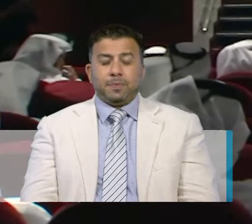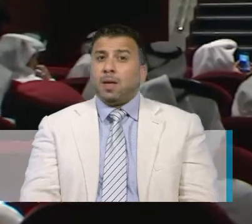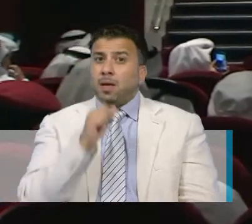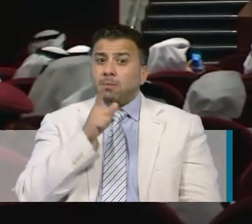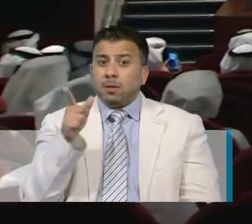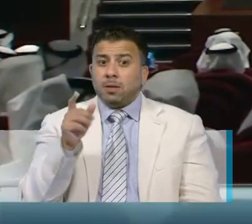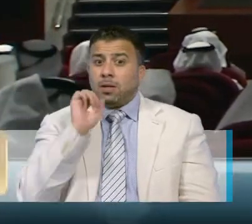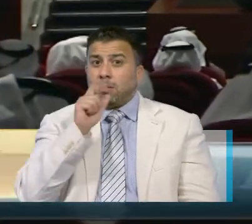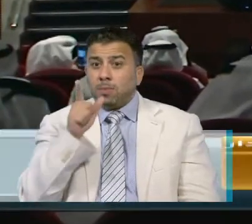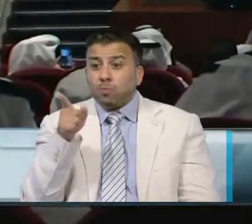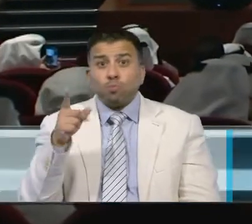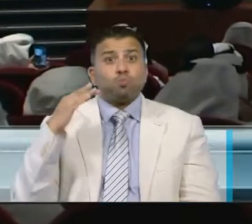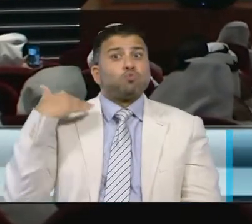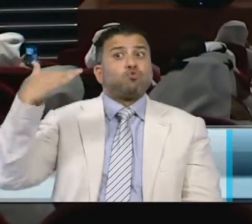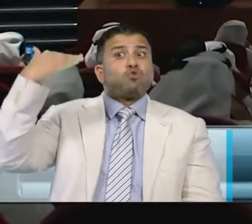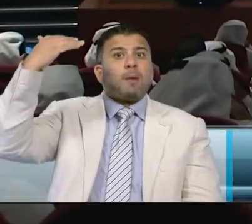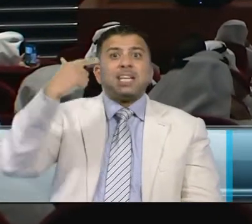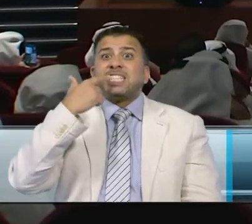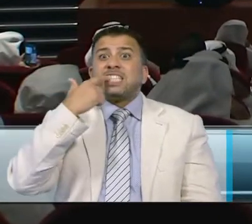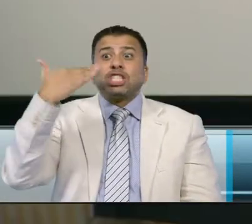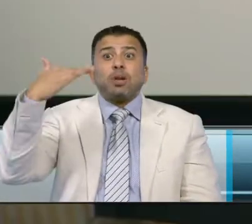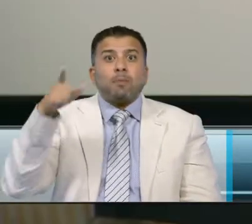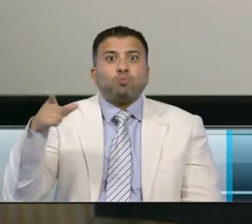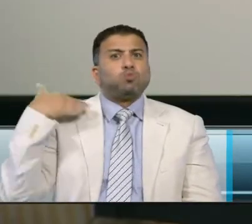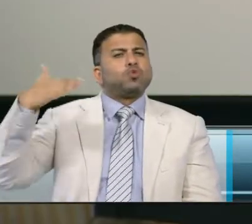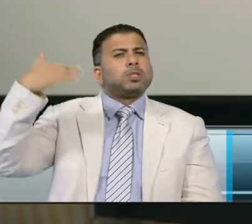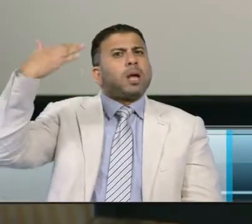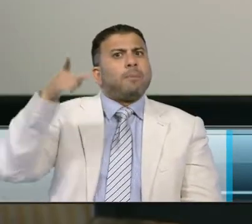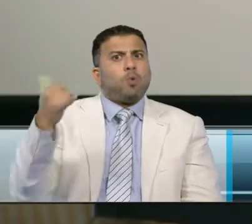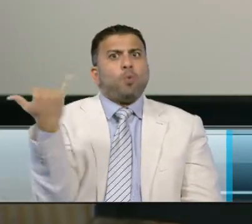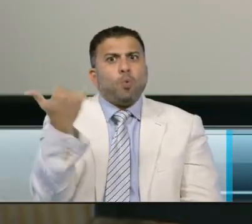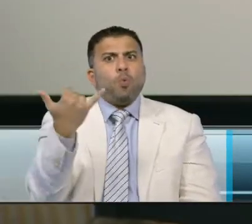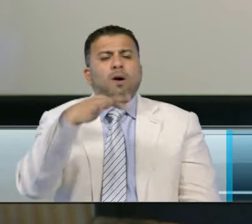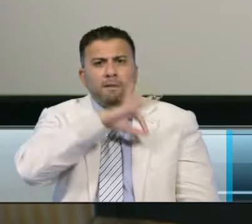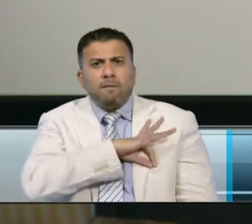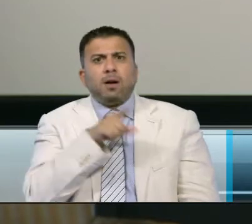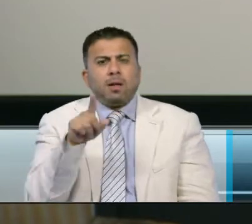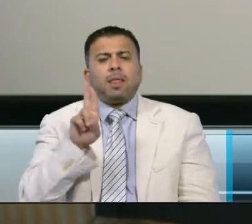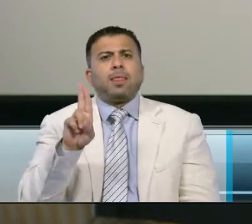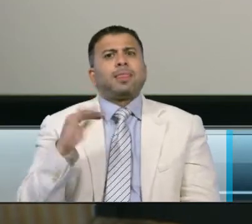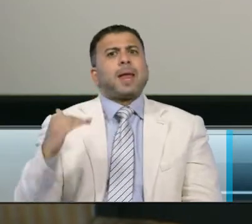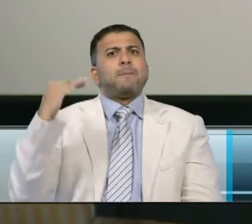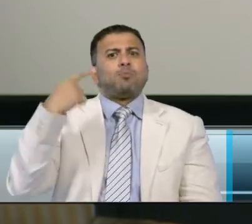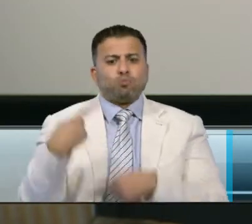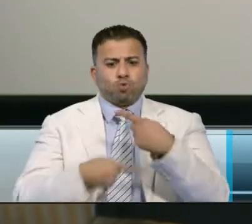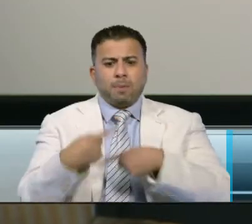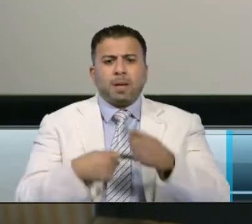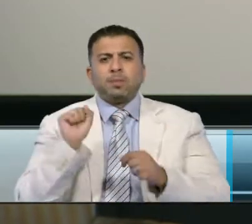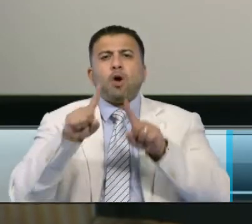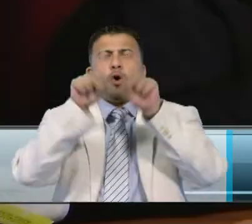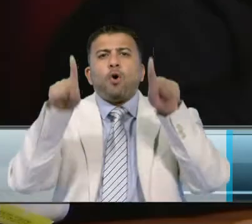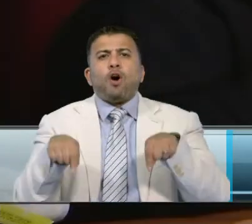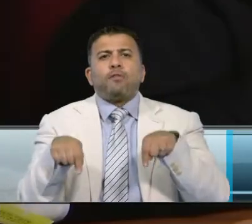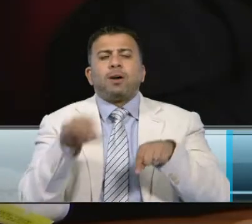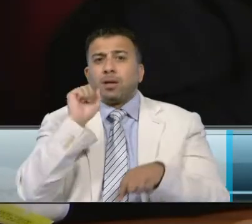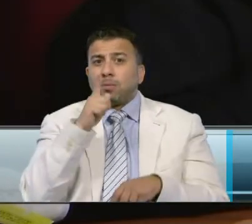لأنهم طاقات المستقبل والمحرك الرئيس للابتكار وتحقيق التنمية المستدامة، نظم مجلس شباب غرفة تجارة